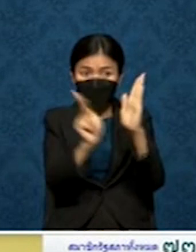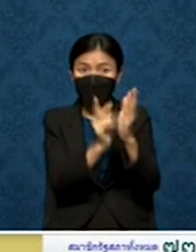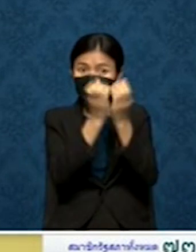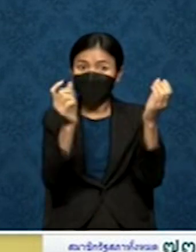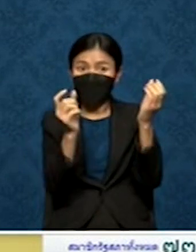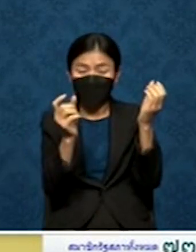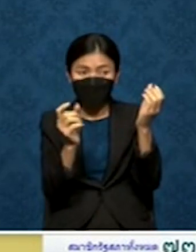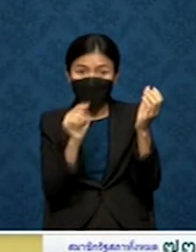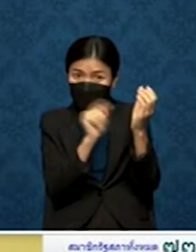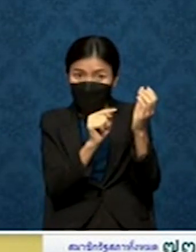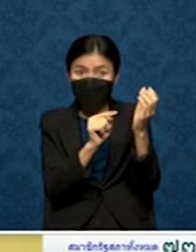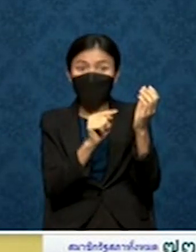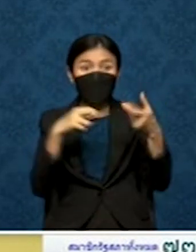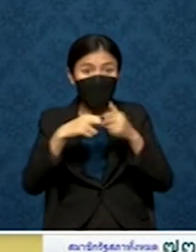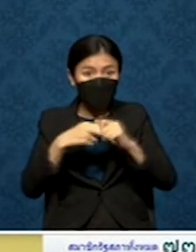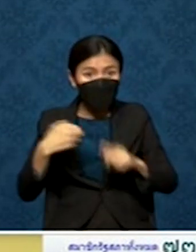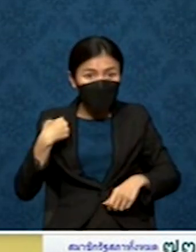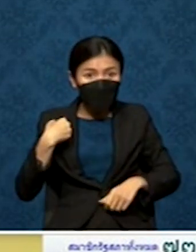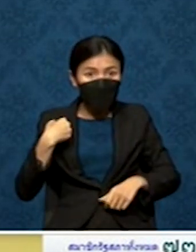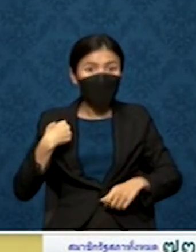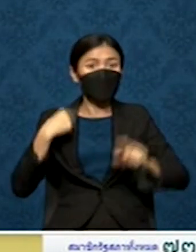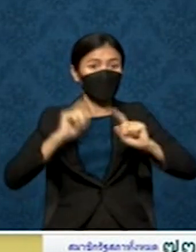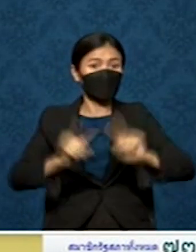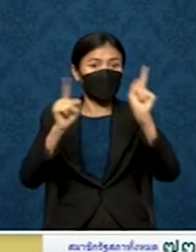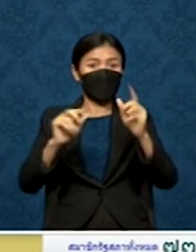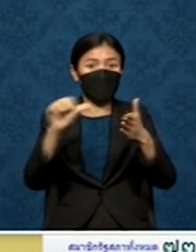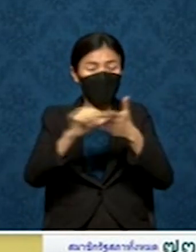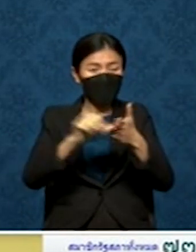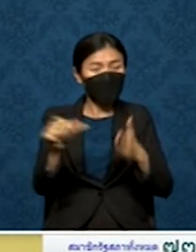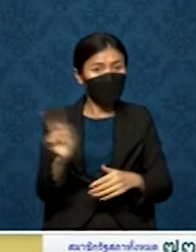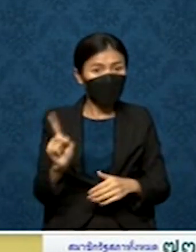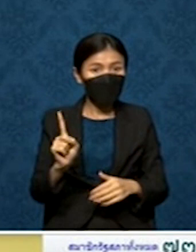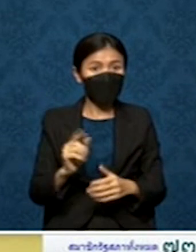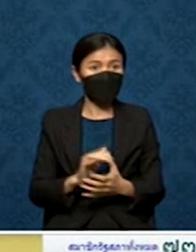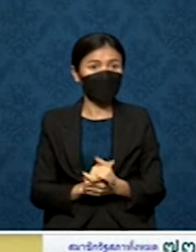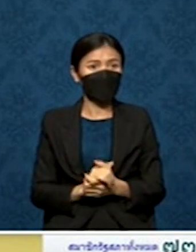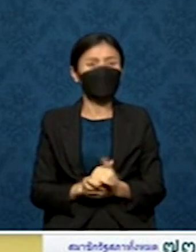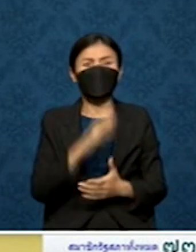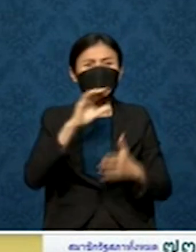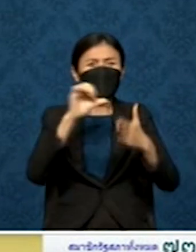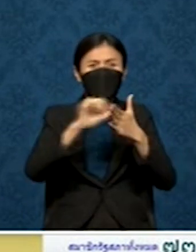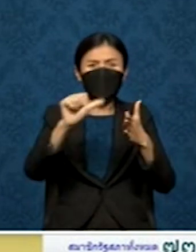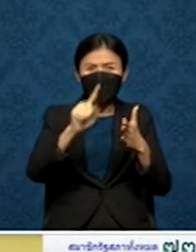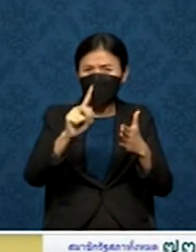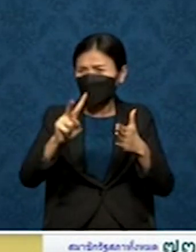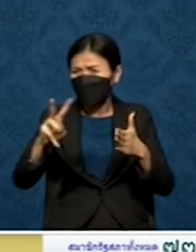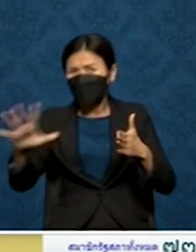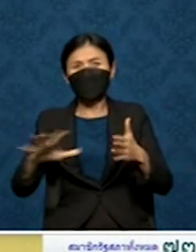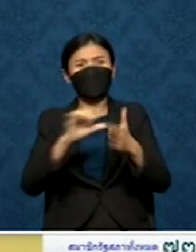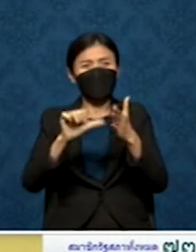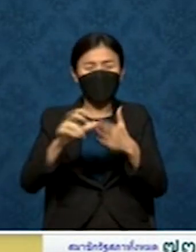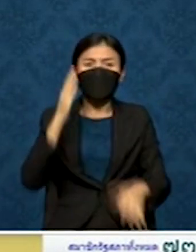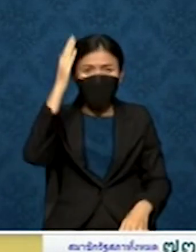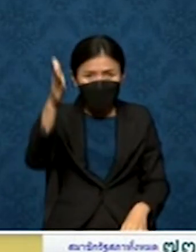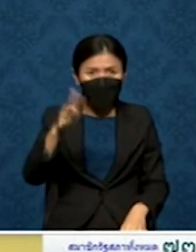เท่าไหร่เลยท่านจะแก้ยังไงผมก็คิดว่ามันก็อีหลอบเดิมฮะสมมติว่าแก้แล้วครั้งหน้